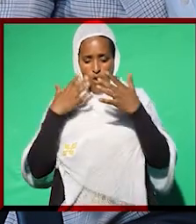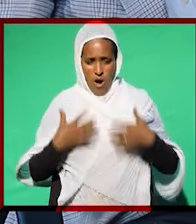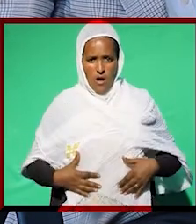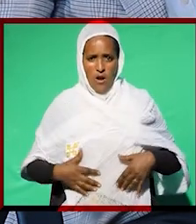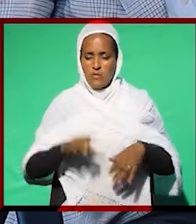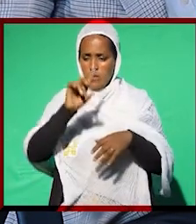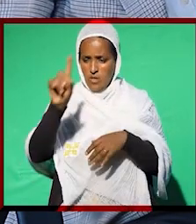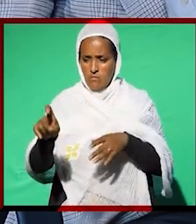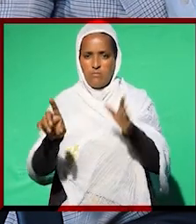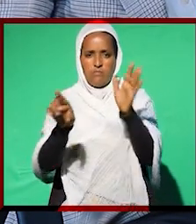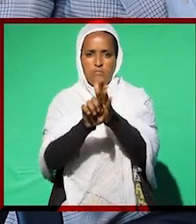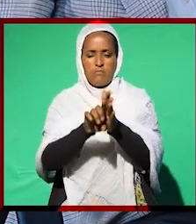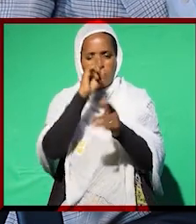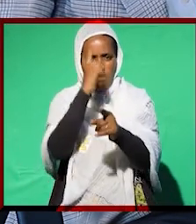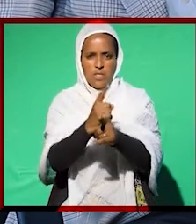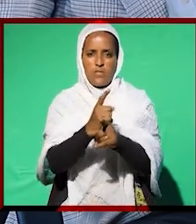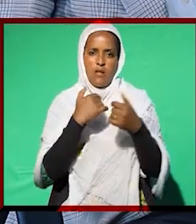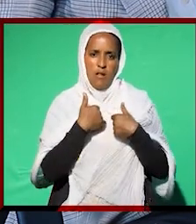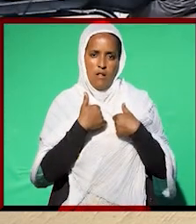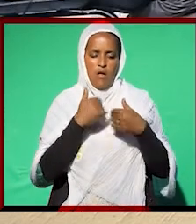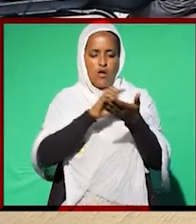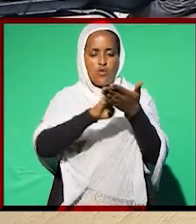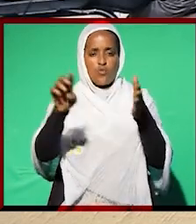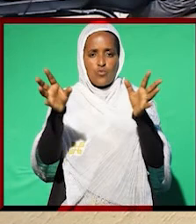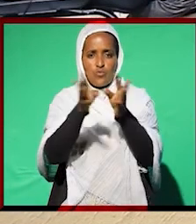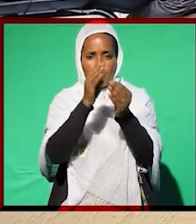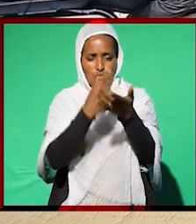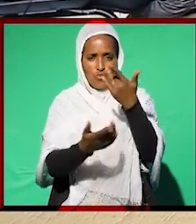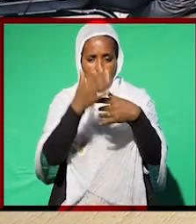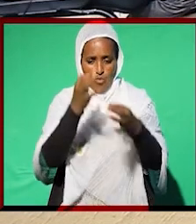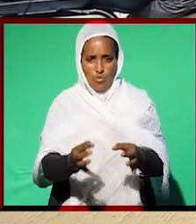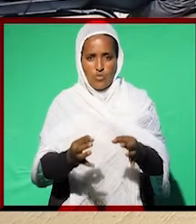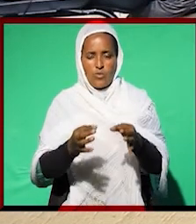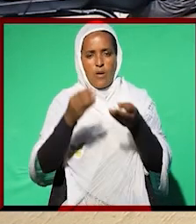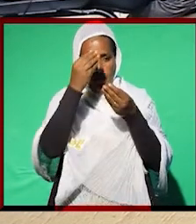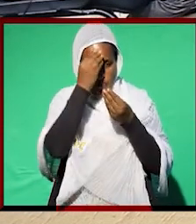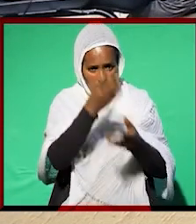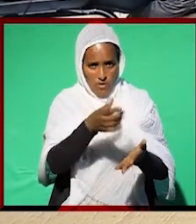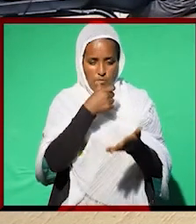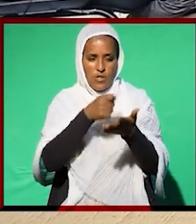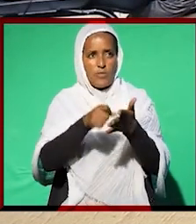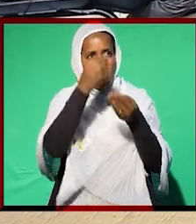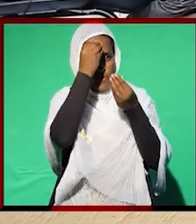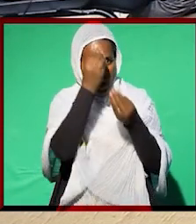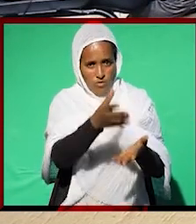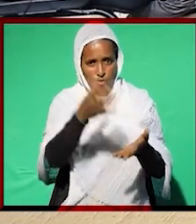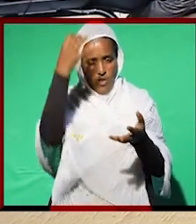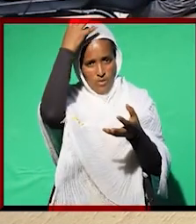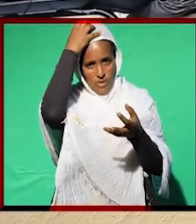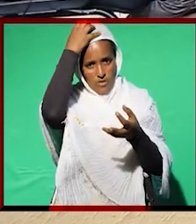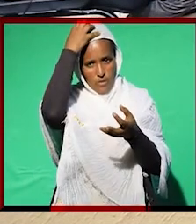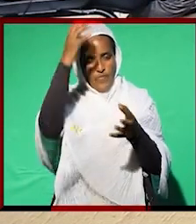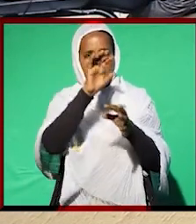የሚሄዱ አካላት ሊጠየቁ የሚገባውበት አግባብ አለ። ቅዱስ ሲኖዶስ ማሳሰቢያውን በደብዳቤ